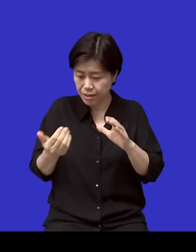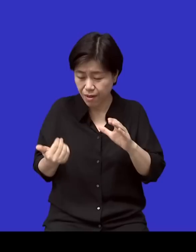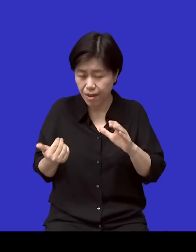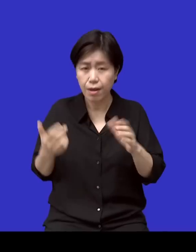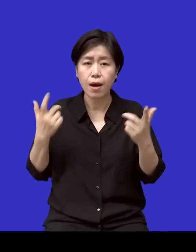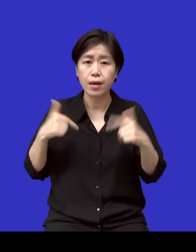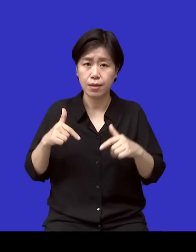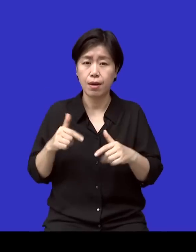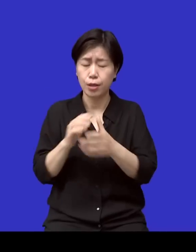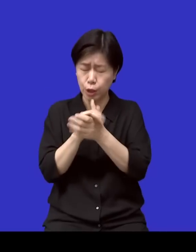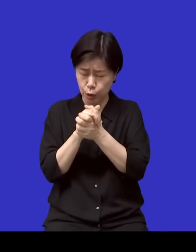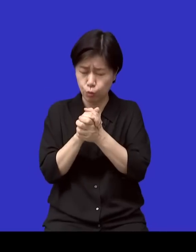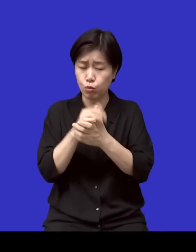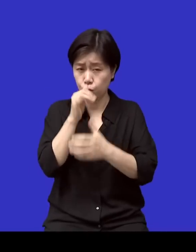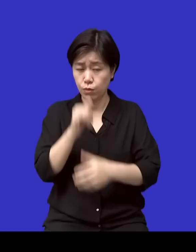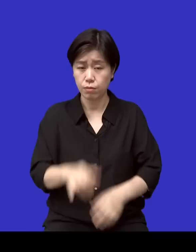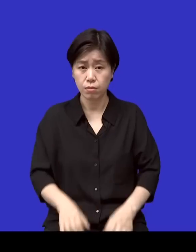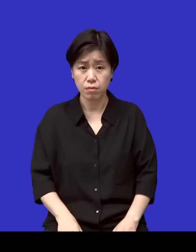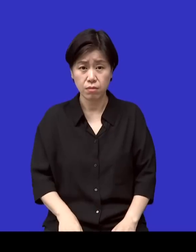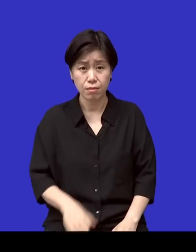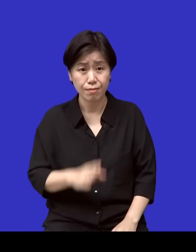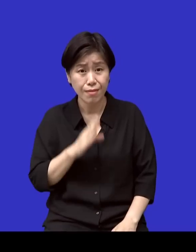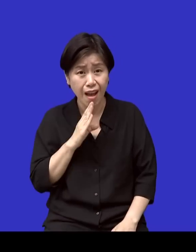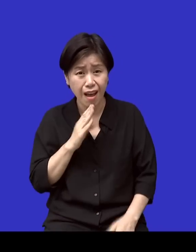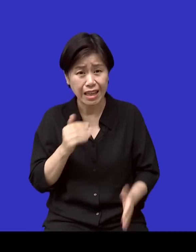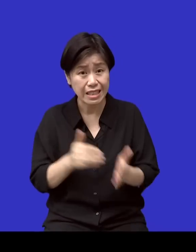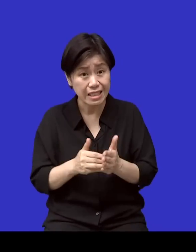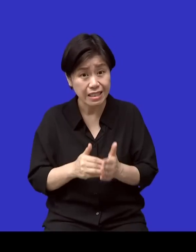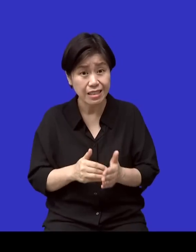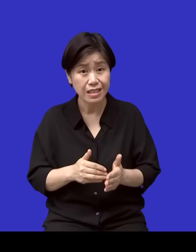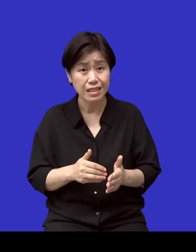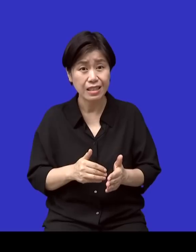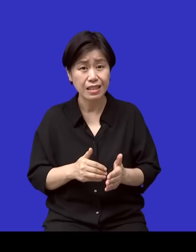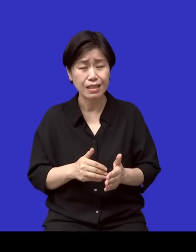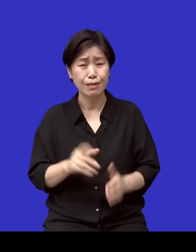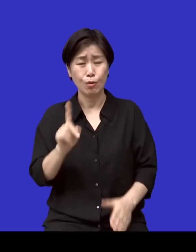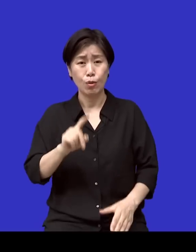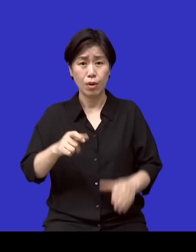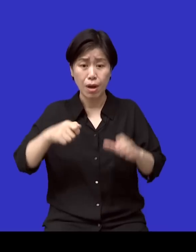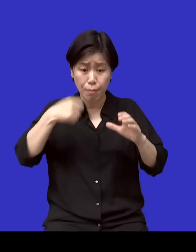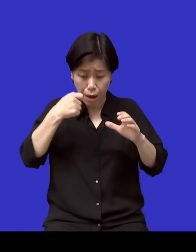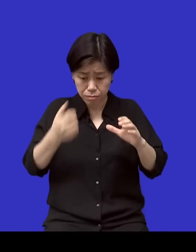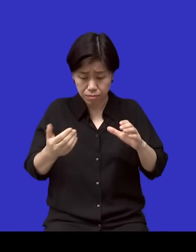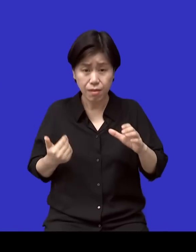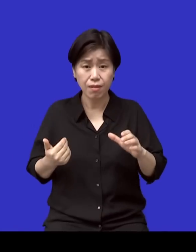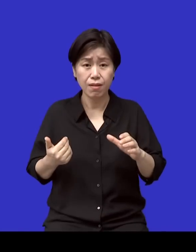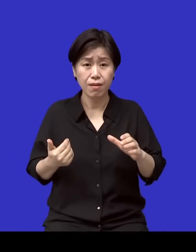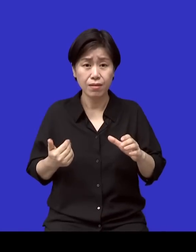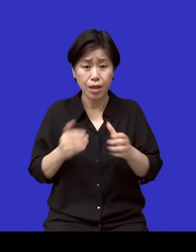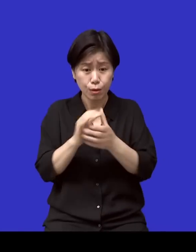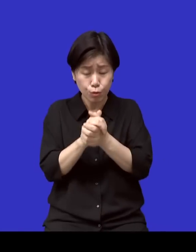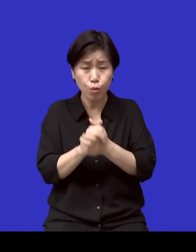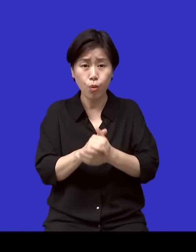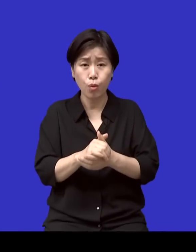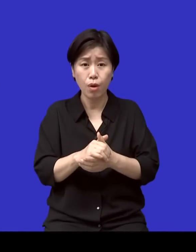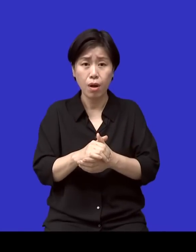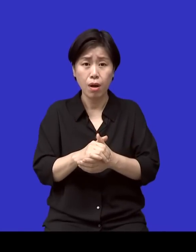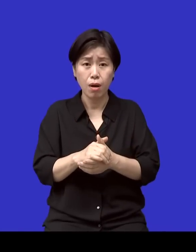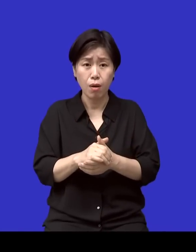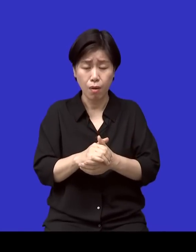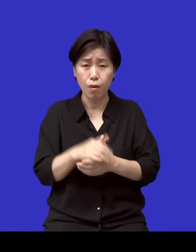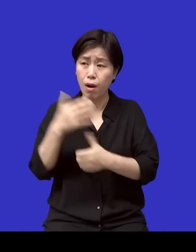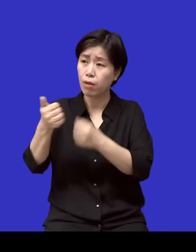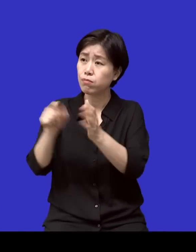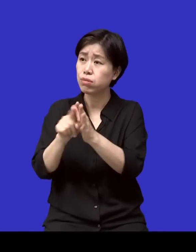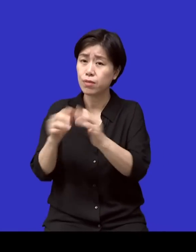정도? 식기도? 이거 안 나갈지 모르겠는데. 시키던 저희 딸들도 해요. 저는 안 하는데